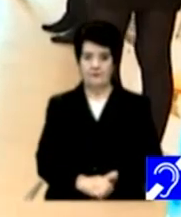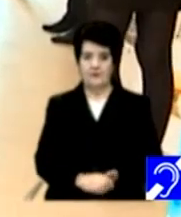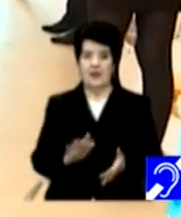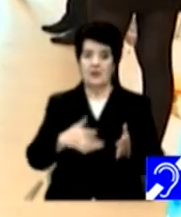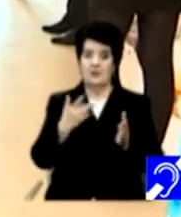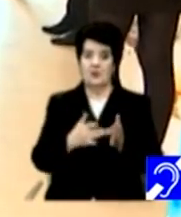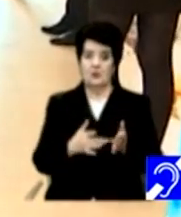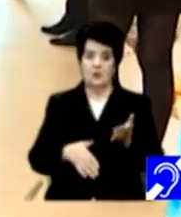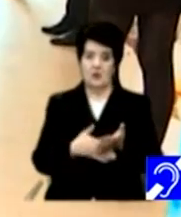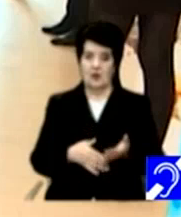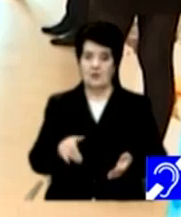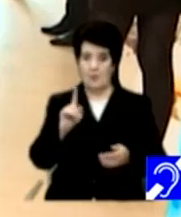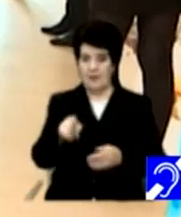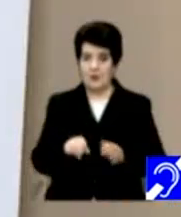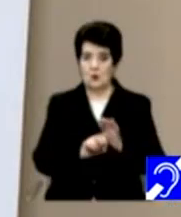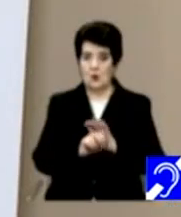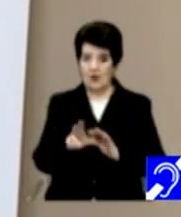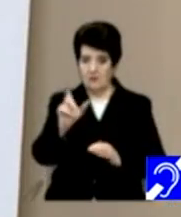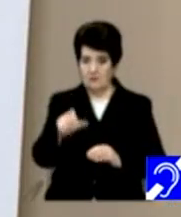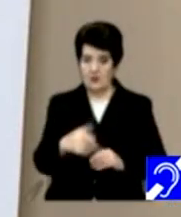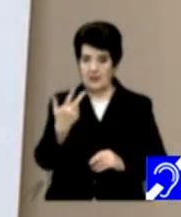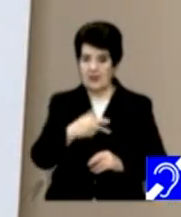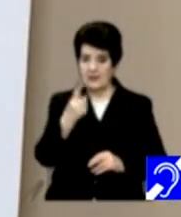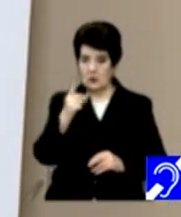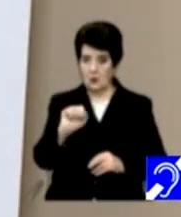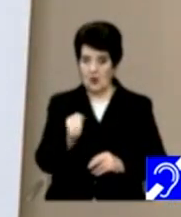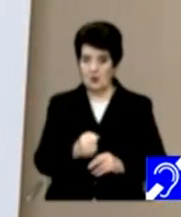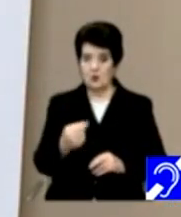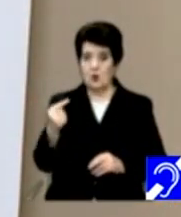Centrul de caritate pentru refugiați se află pe strada 31